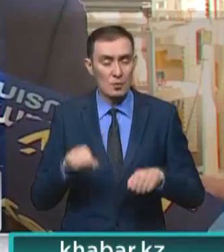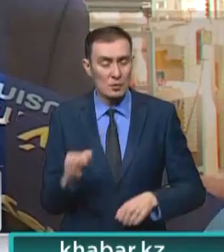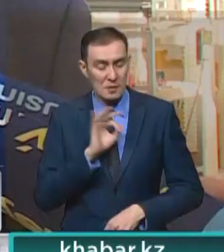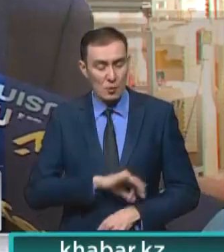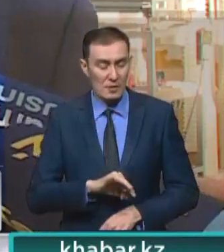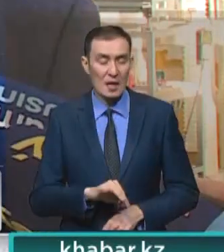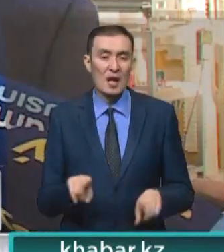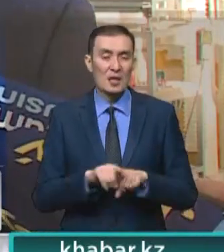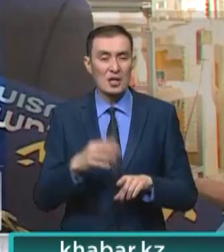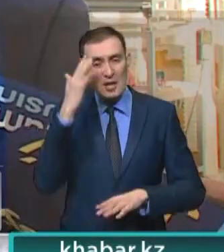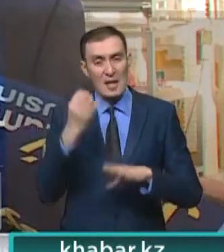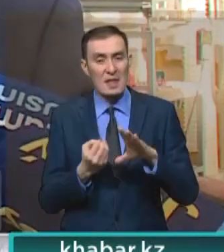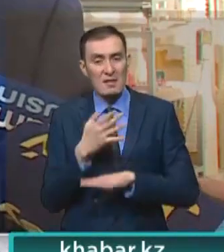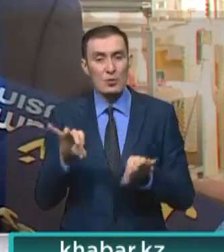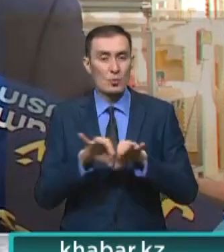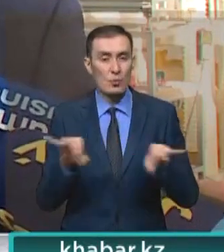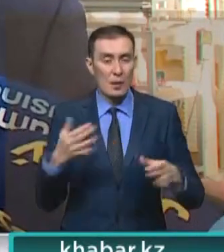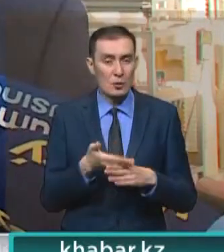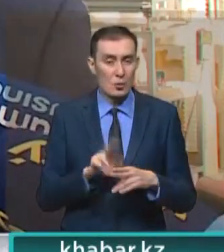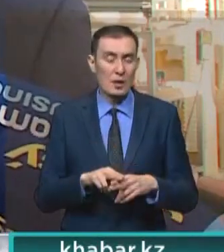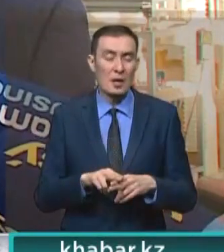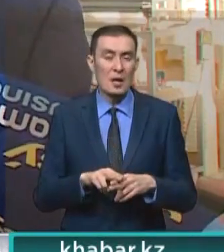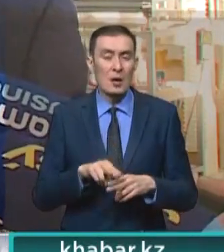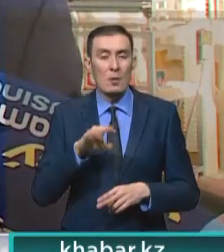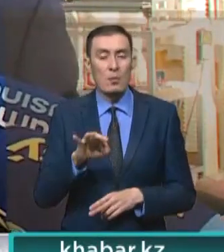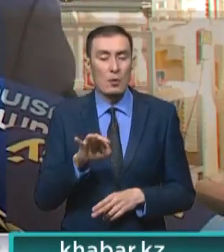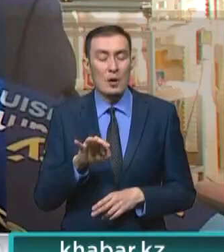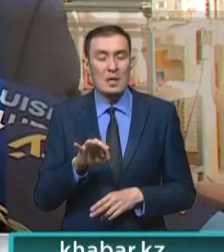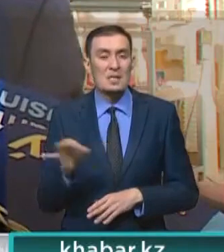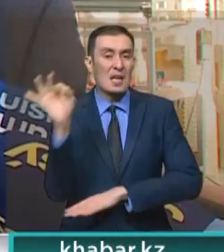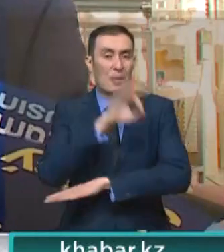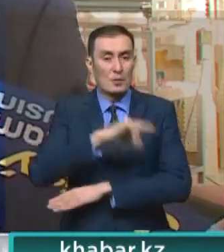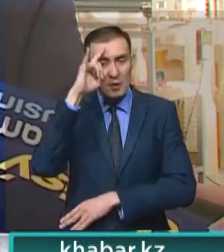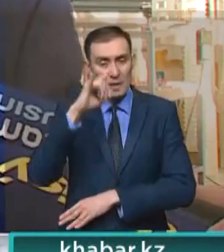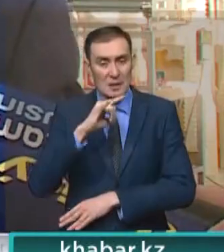для нефтепроводов, которые проходят, будем говорить, по всему западному Казахстану.